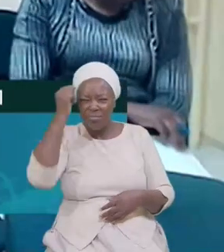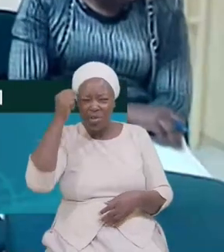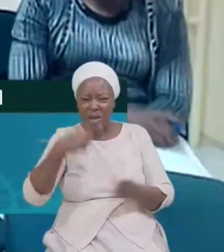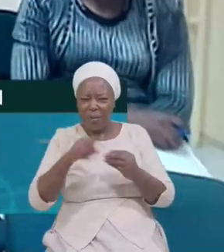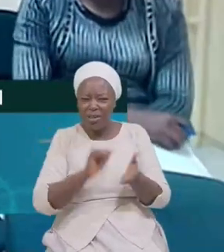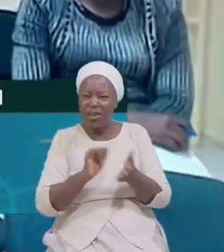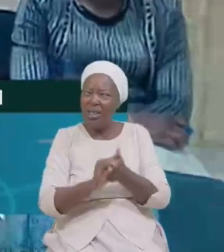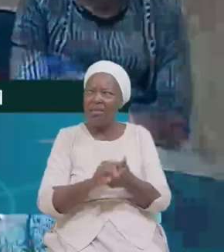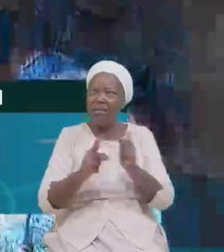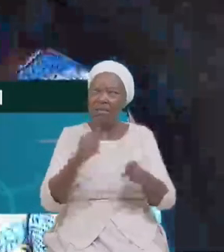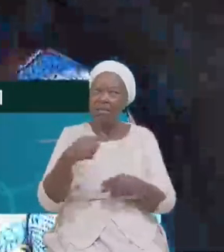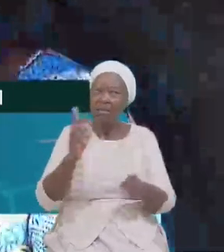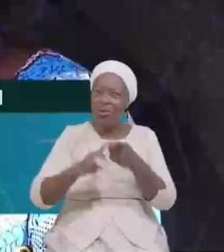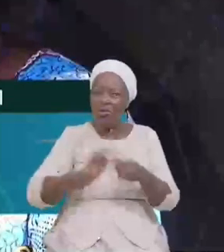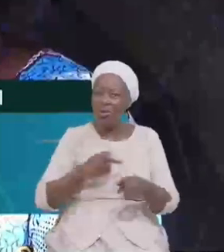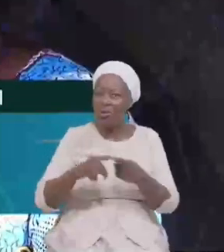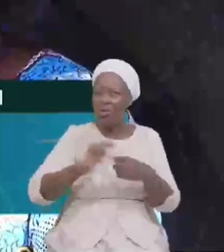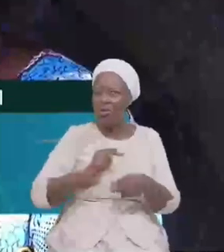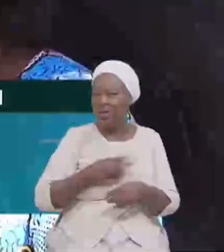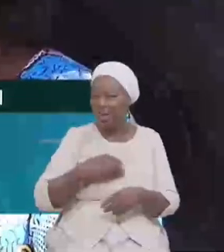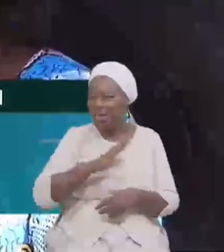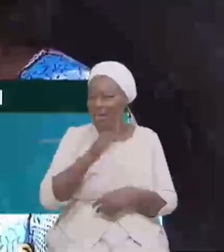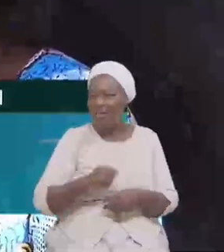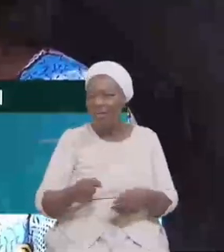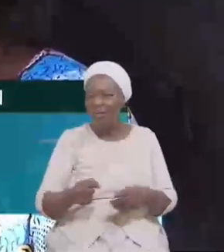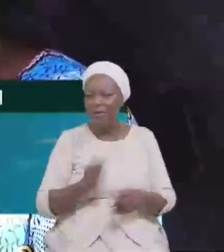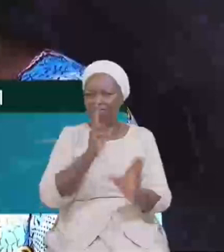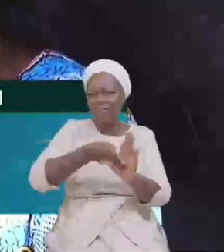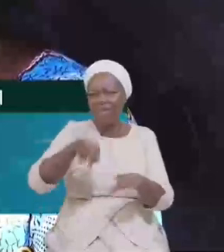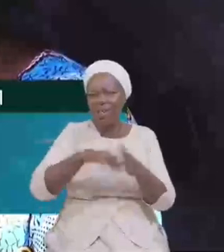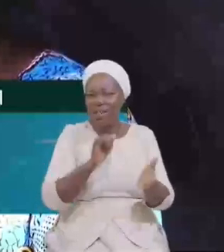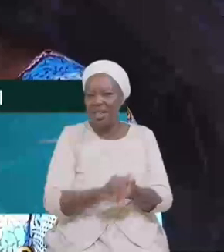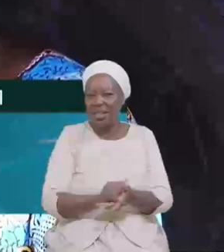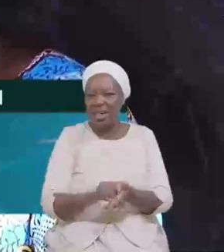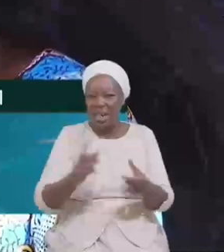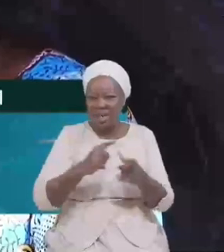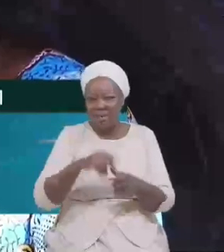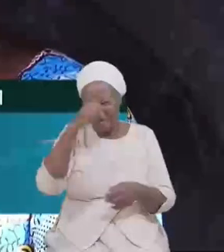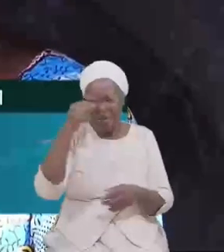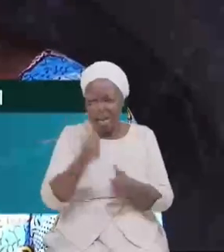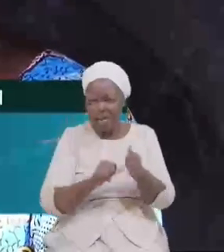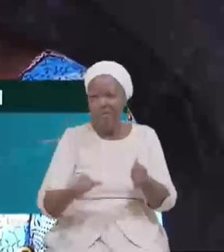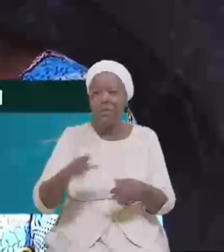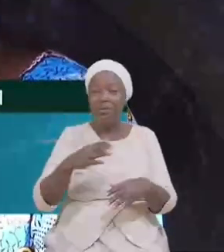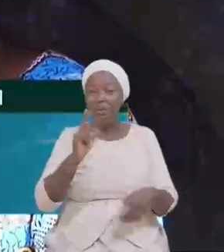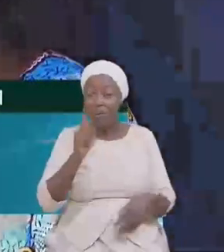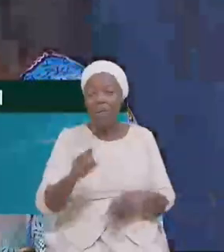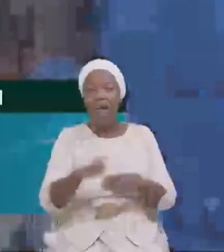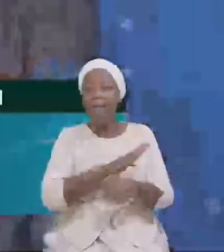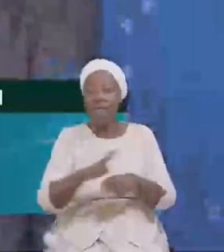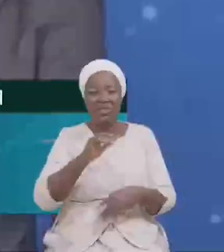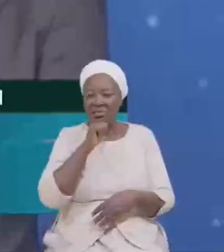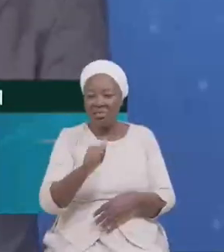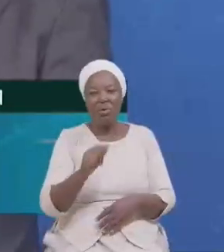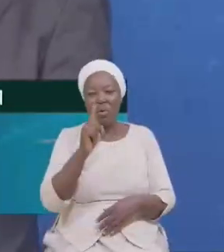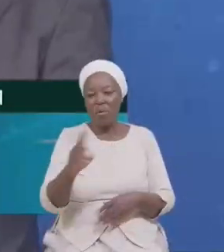C'est le verset 5, Louis II. Quand un enfant nous est donné, un fils nous est né. Vous voyez, quand les gens disent non, non,